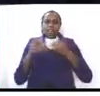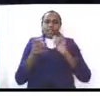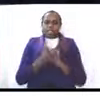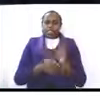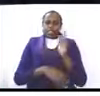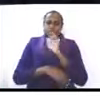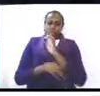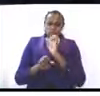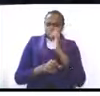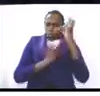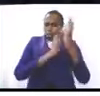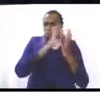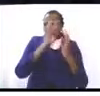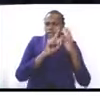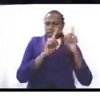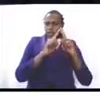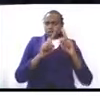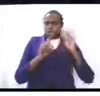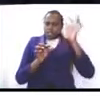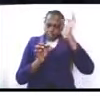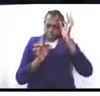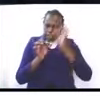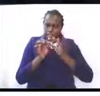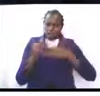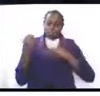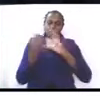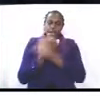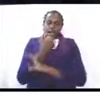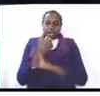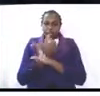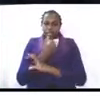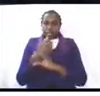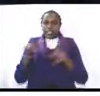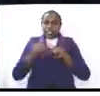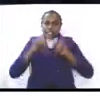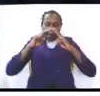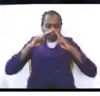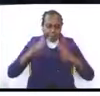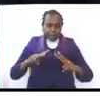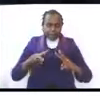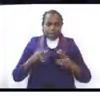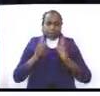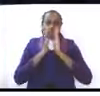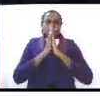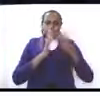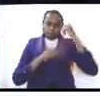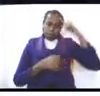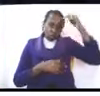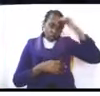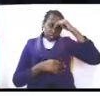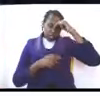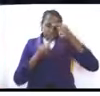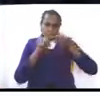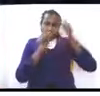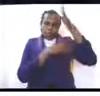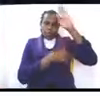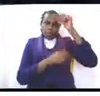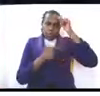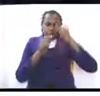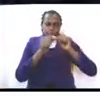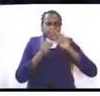tisho kwa amani ya nchi yetu. Baba tawaombea hekima kutoka kwako.